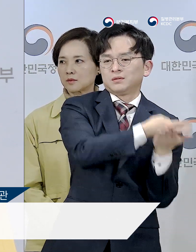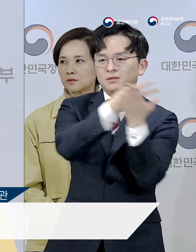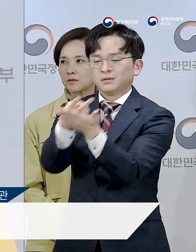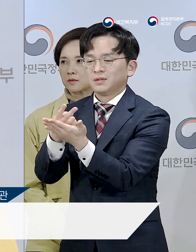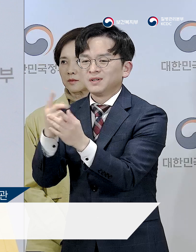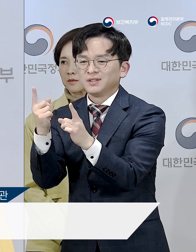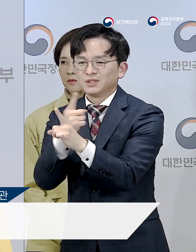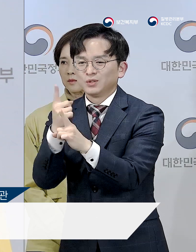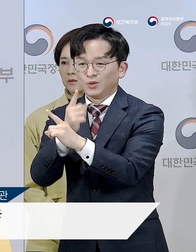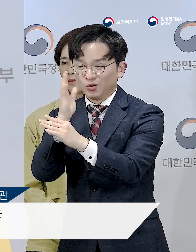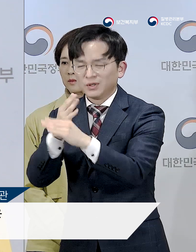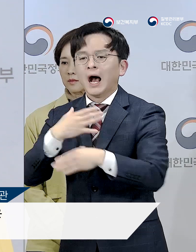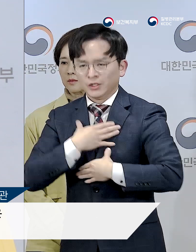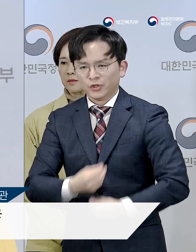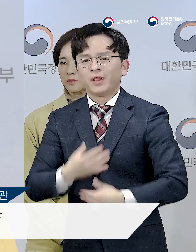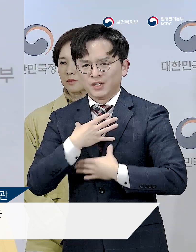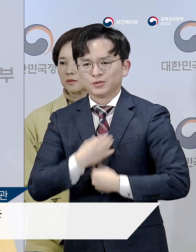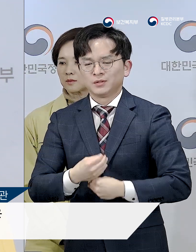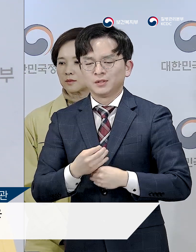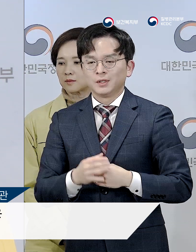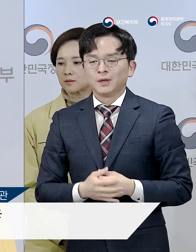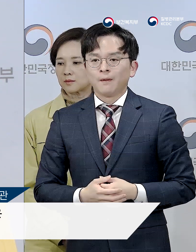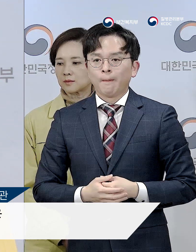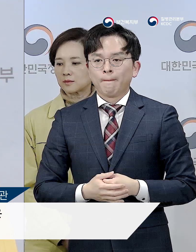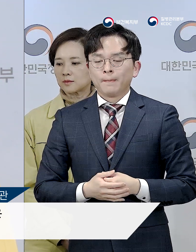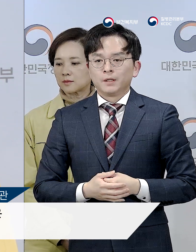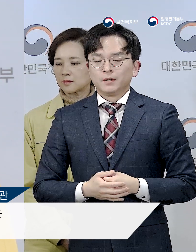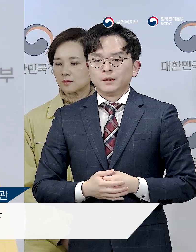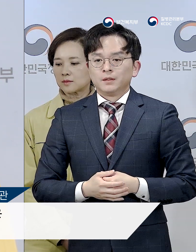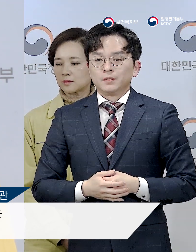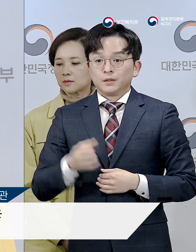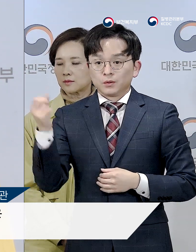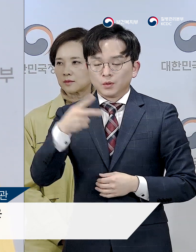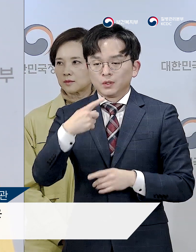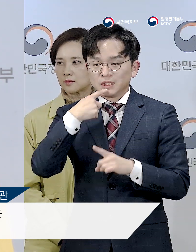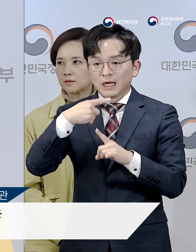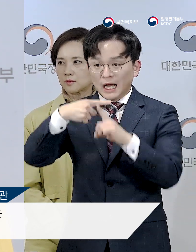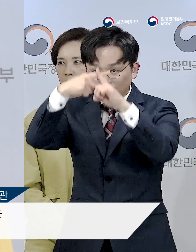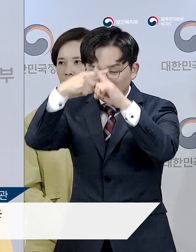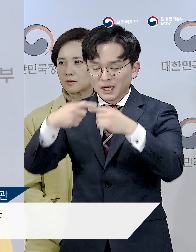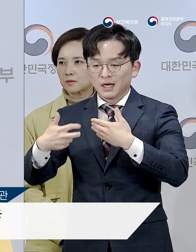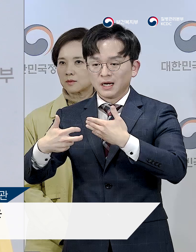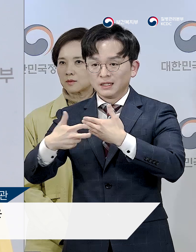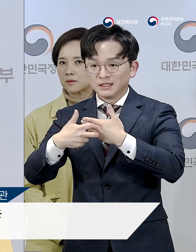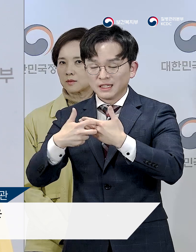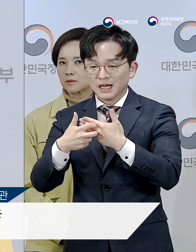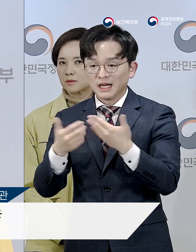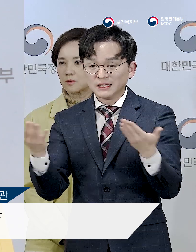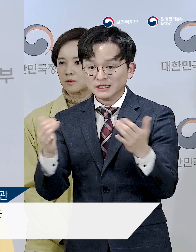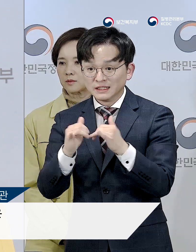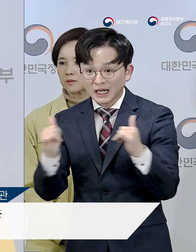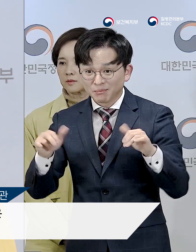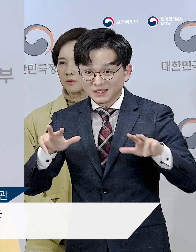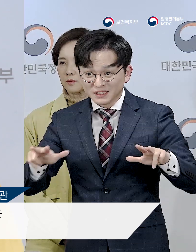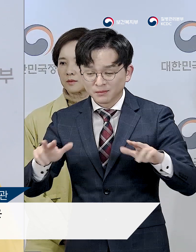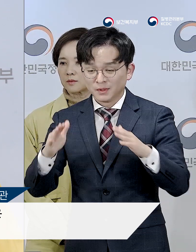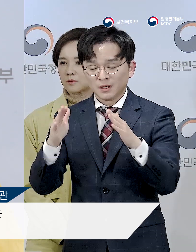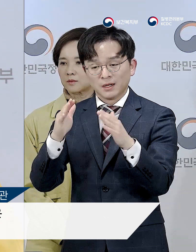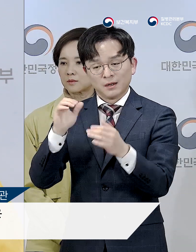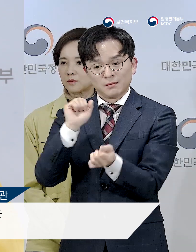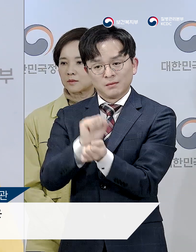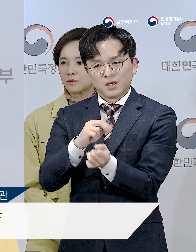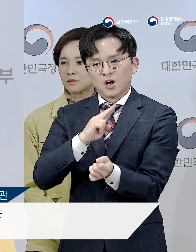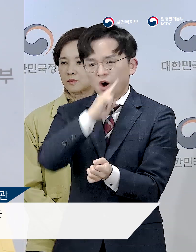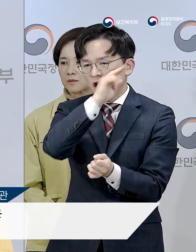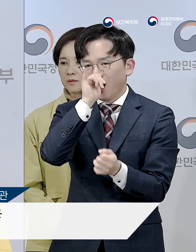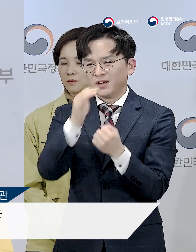중입니다. 검사 결과 음성이 확인된 입원 환자와 직원 등은 모두 병원 또는 자택에서 격리를 하고